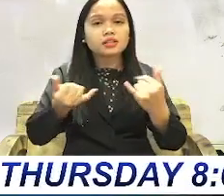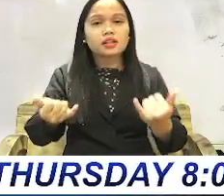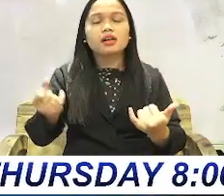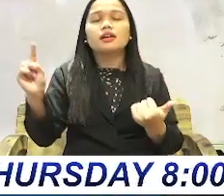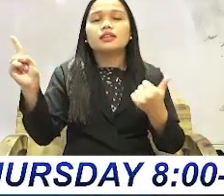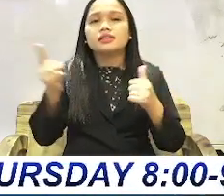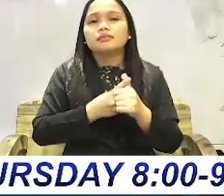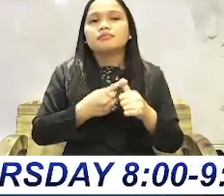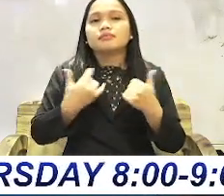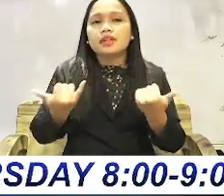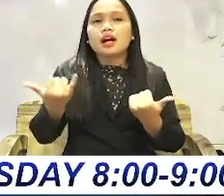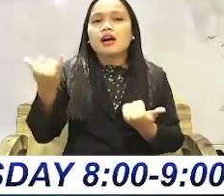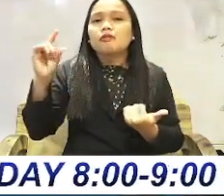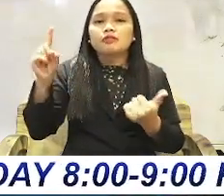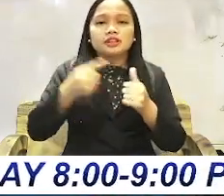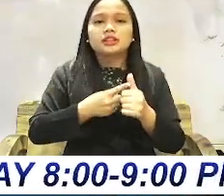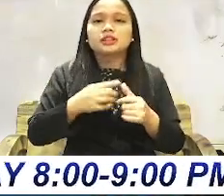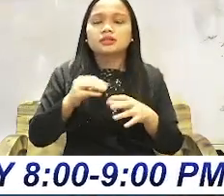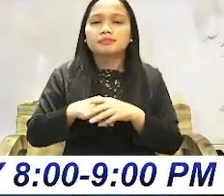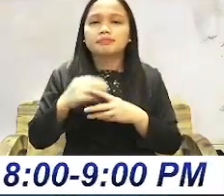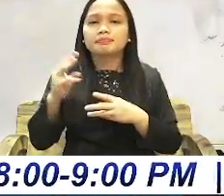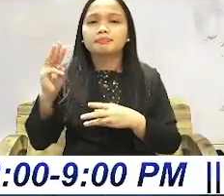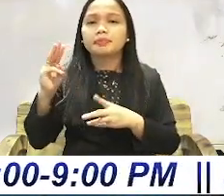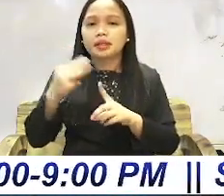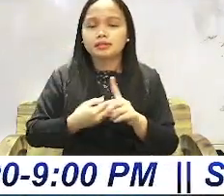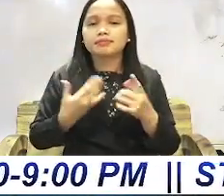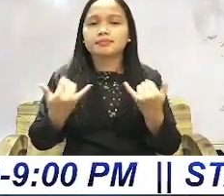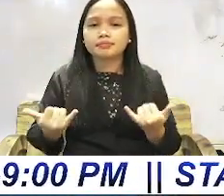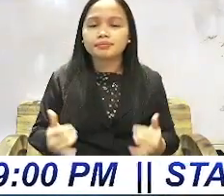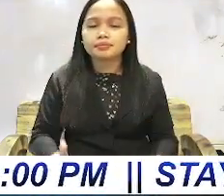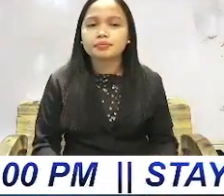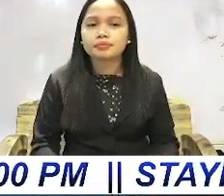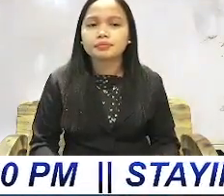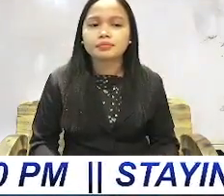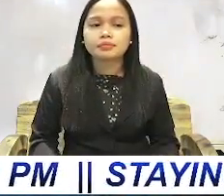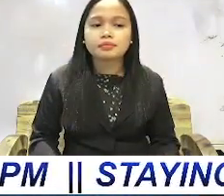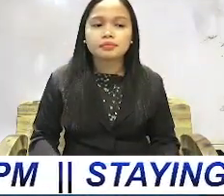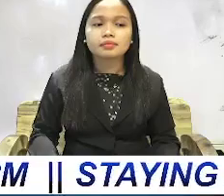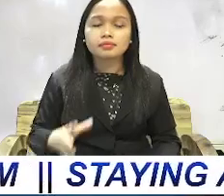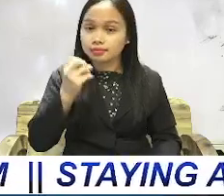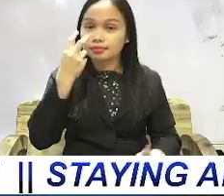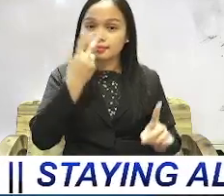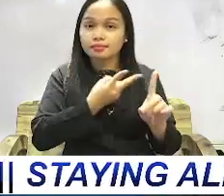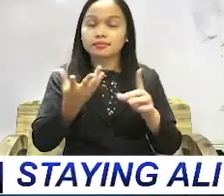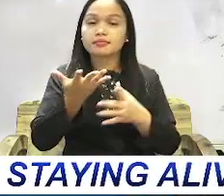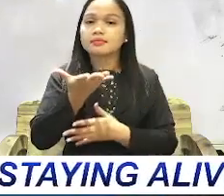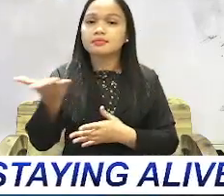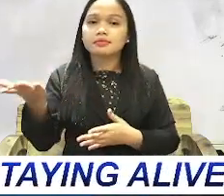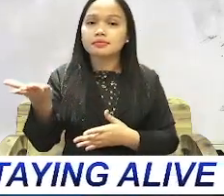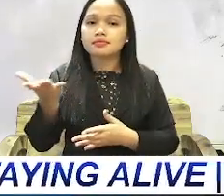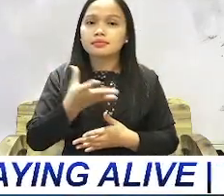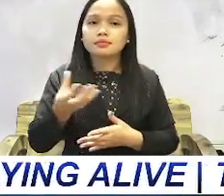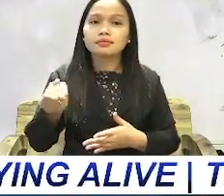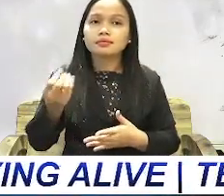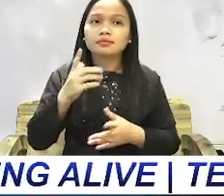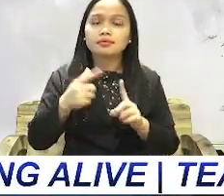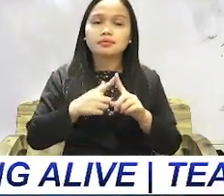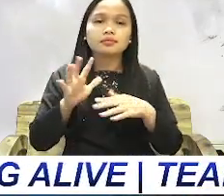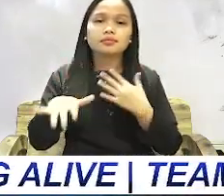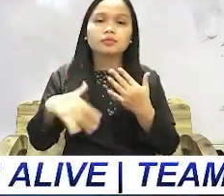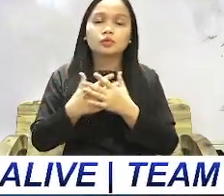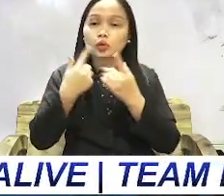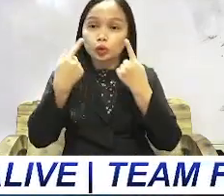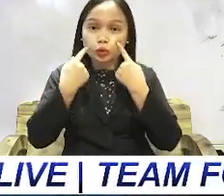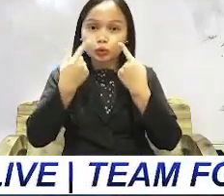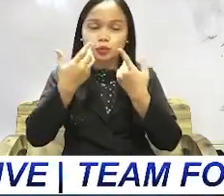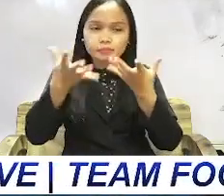na bukas. Uno ng buwan ng Marso. Alright, so we will see you there. And sa lahat ng